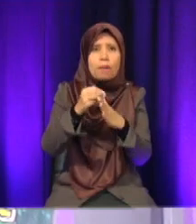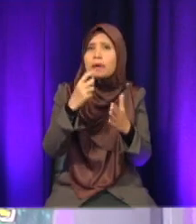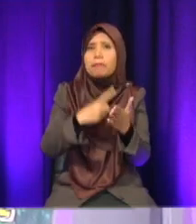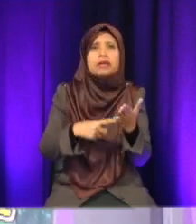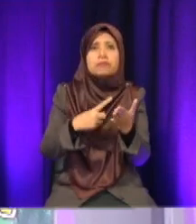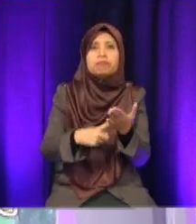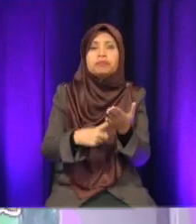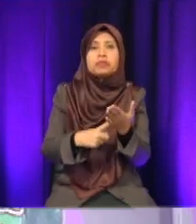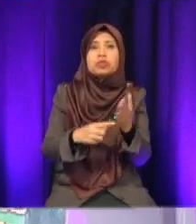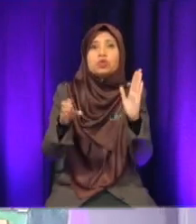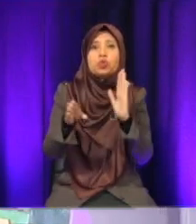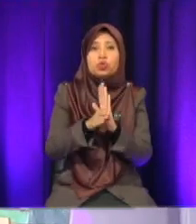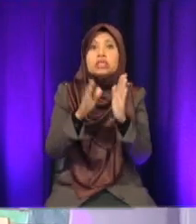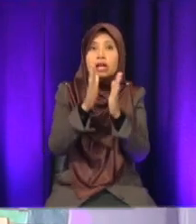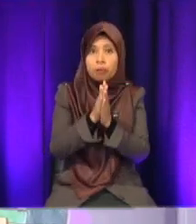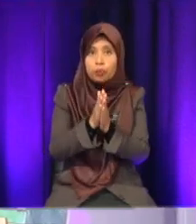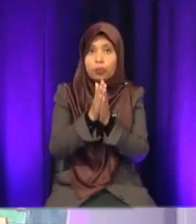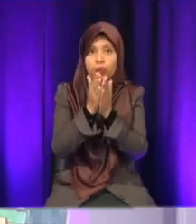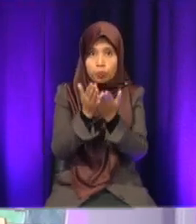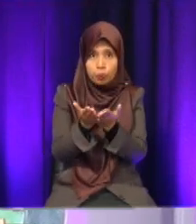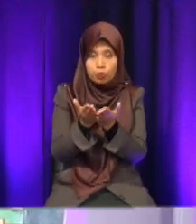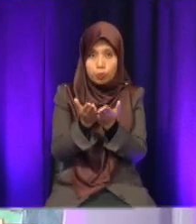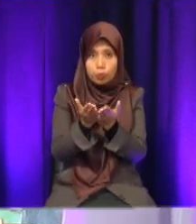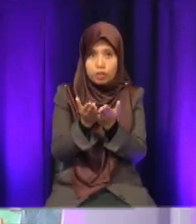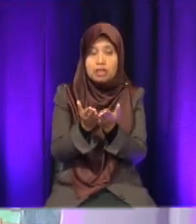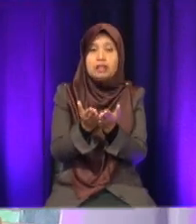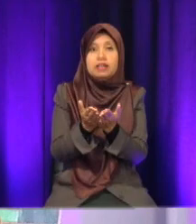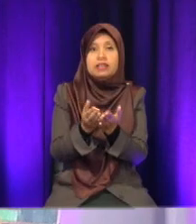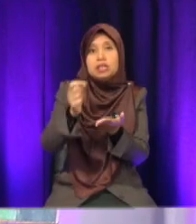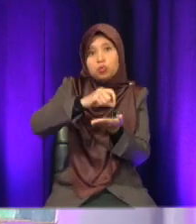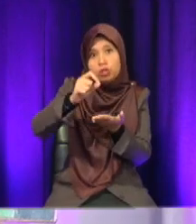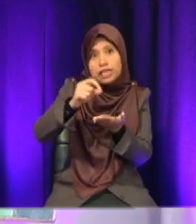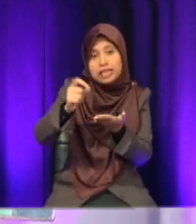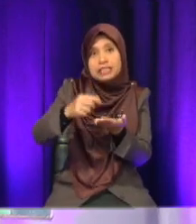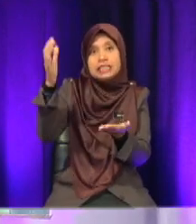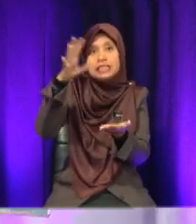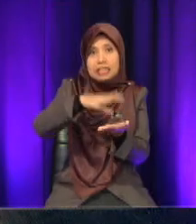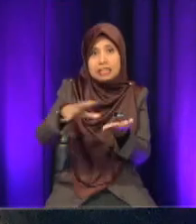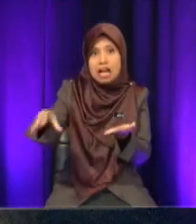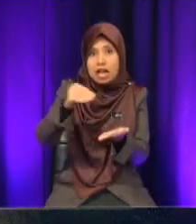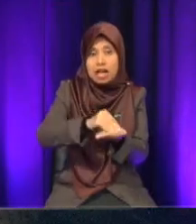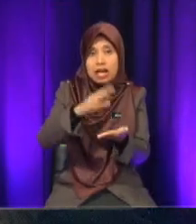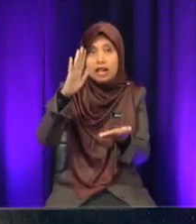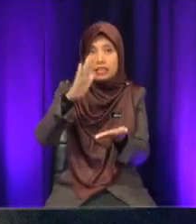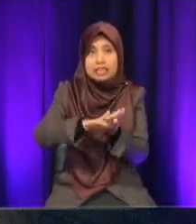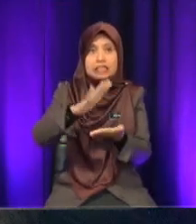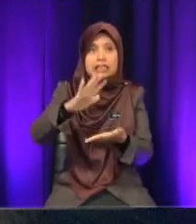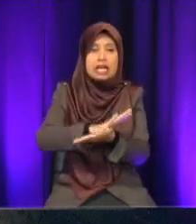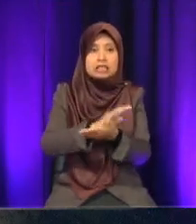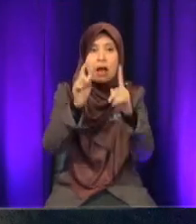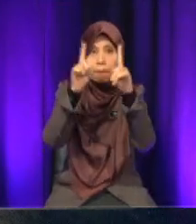sajalah eee contohnya buku Kalau buku ini dicetak buku ini dicetak di atas kalau papan